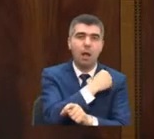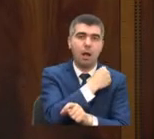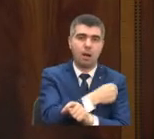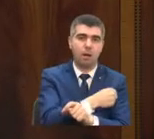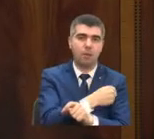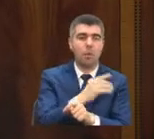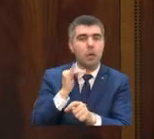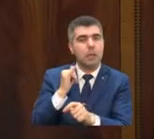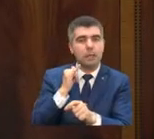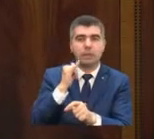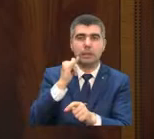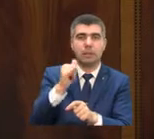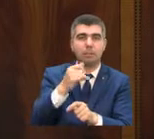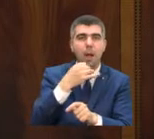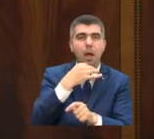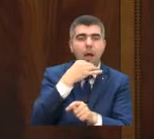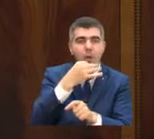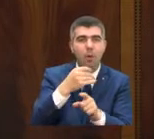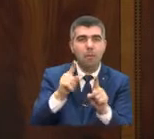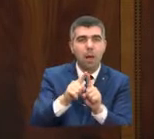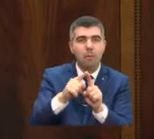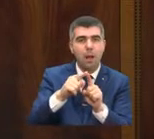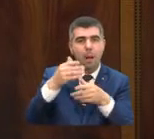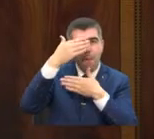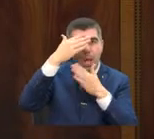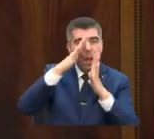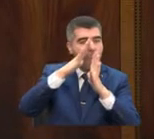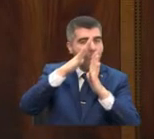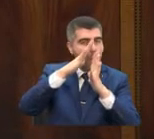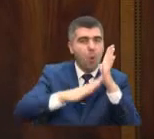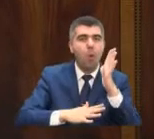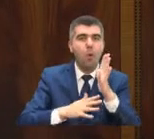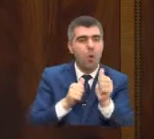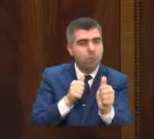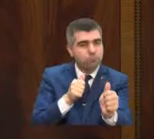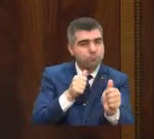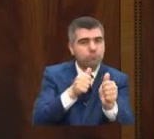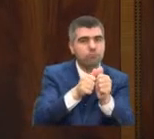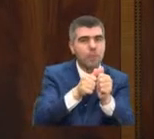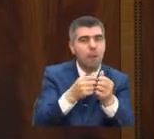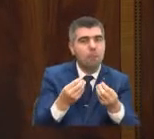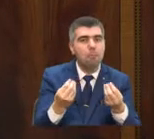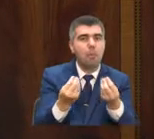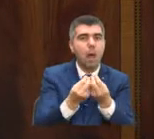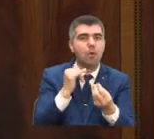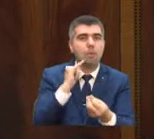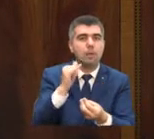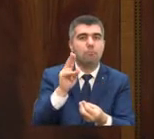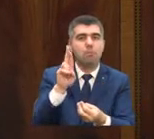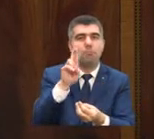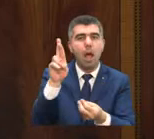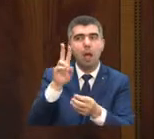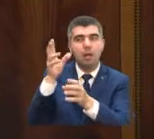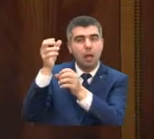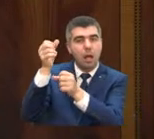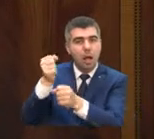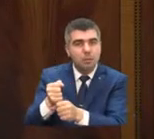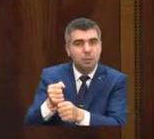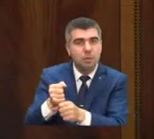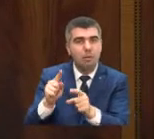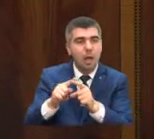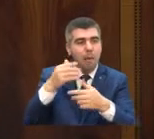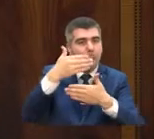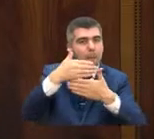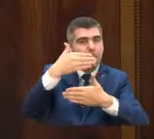القيادة الرشيدة لصاحب الجلالة الملك محمد السادس نصره الله وإيده في مواصلة مسيرة الالتزام ببناء